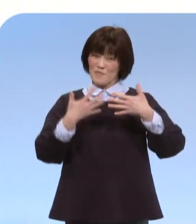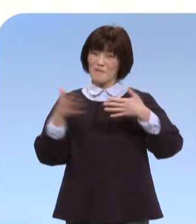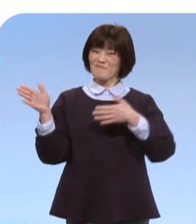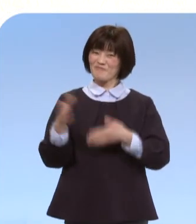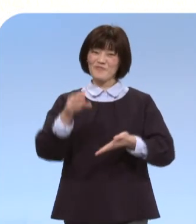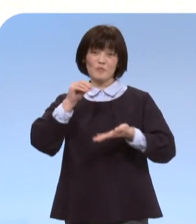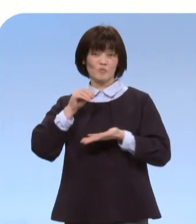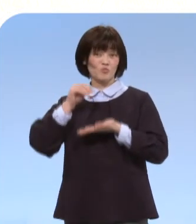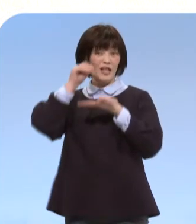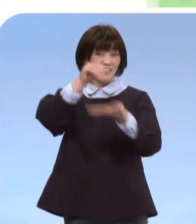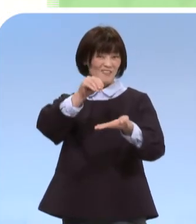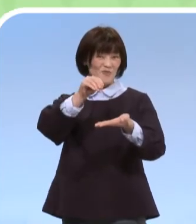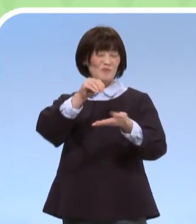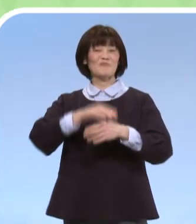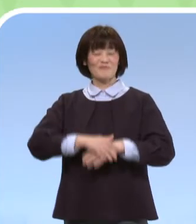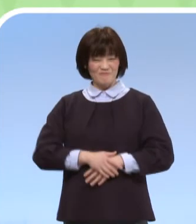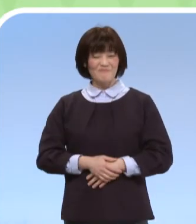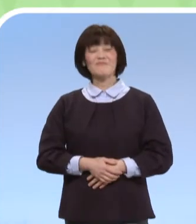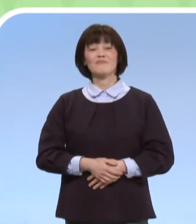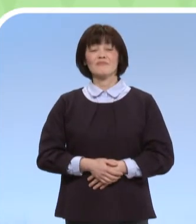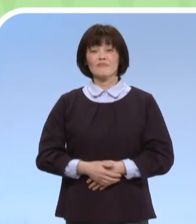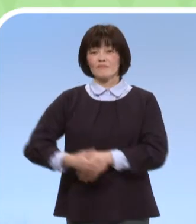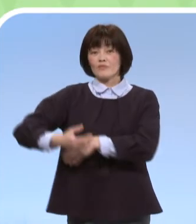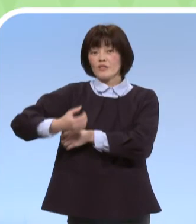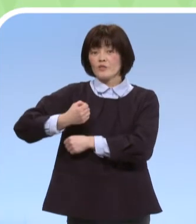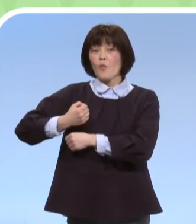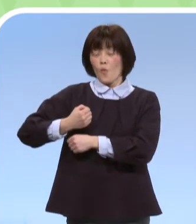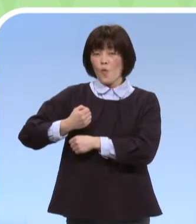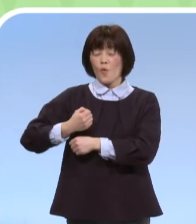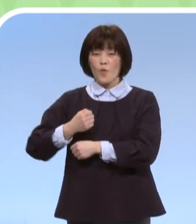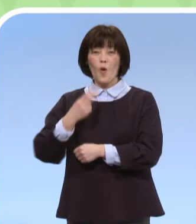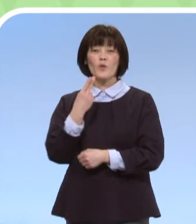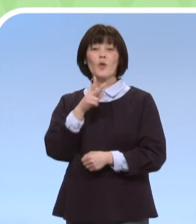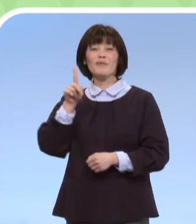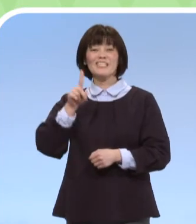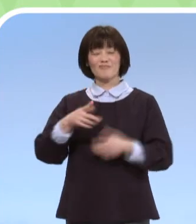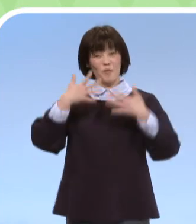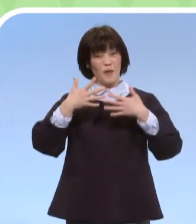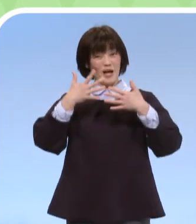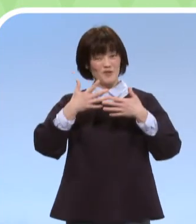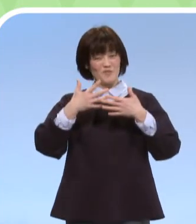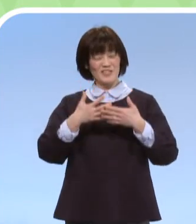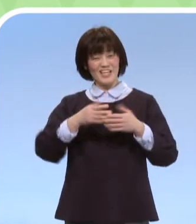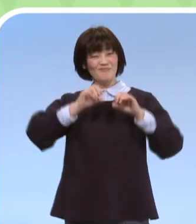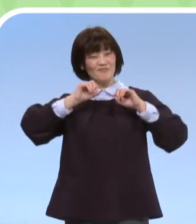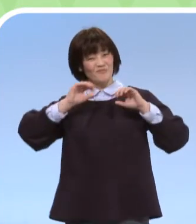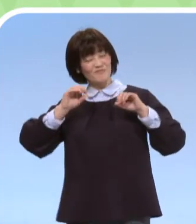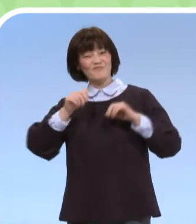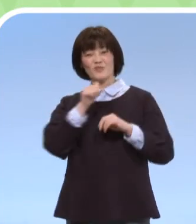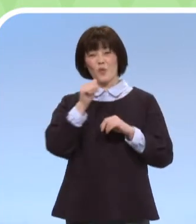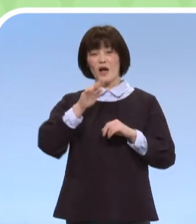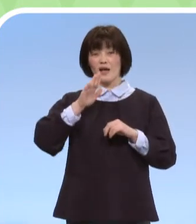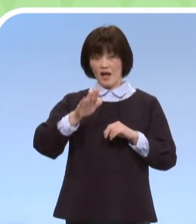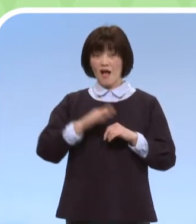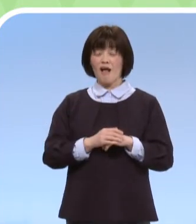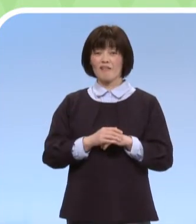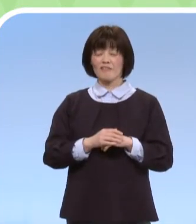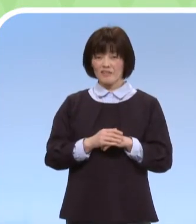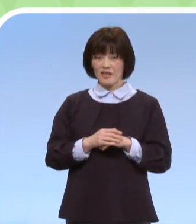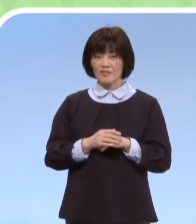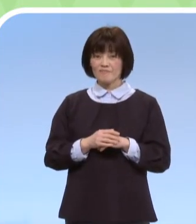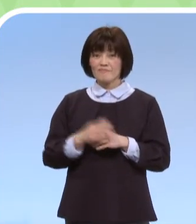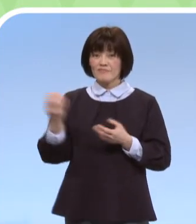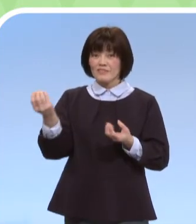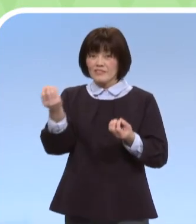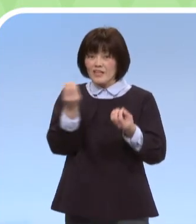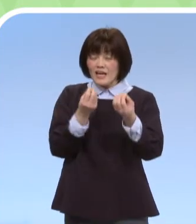ここで番組からプレゼントのお知らせです。兵庫とピッでご紹介した川西市のブランドイチジク、